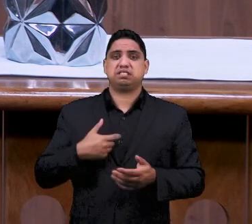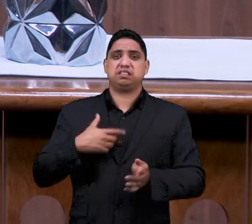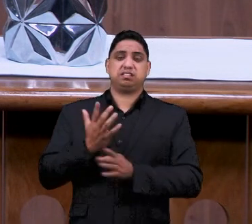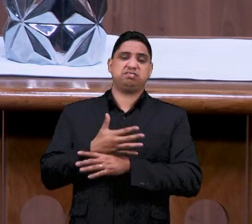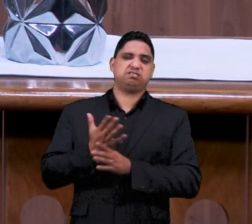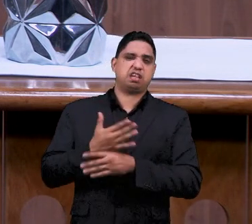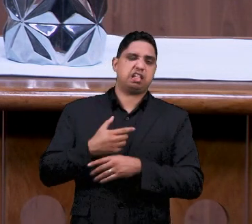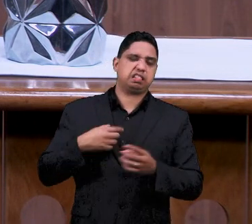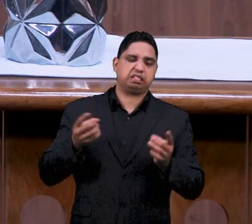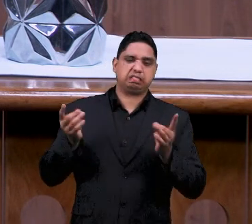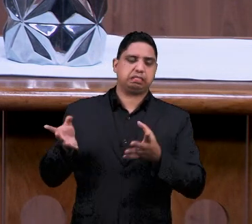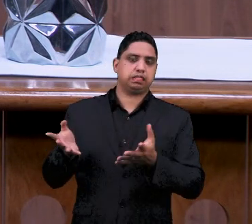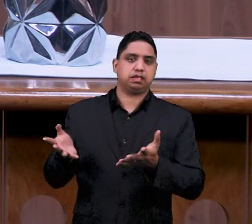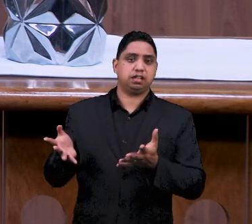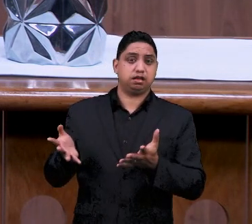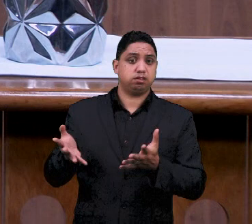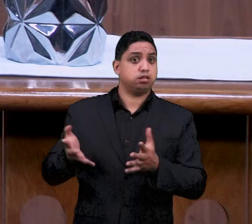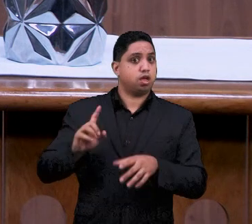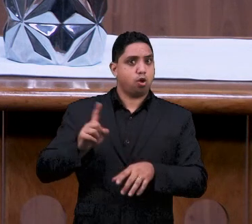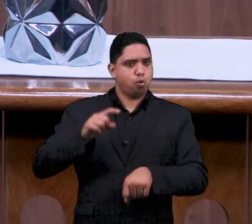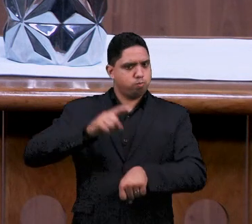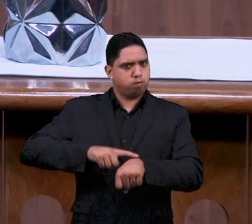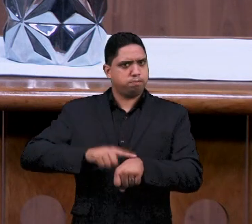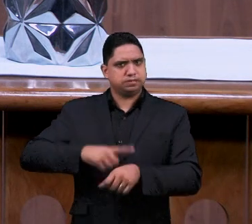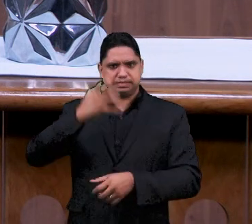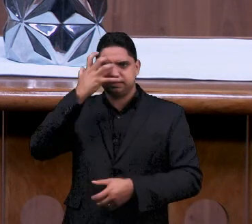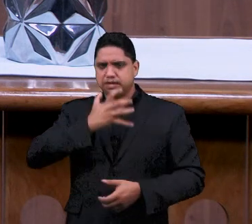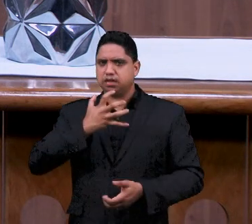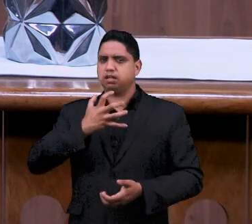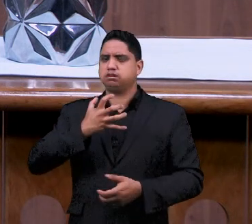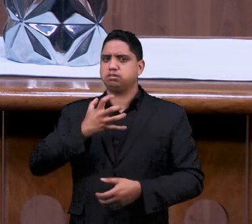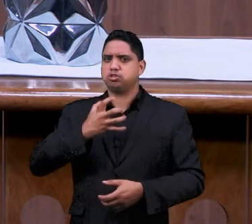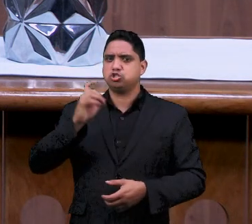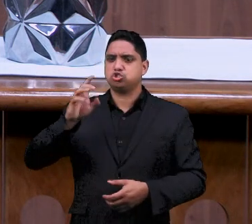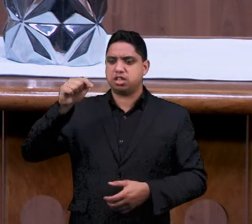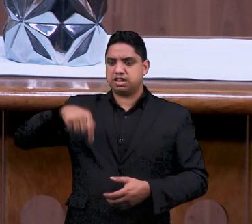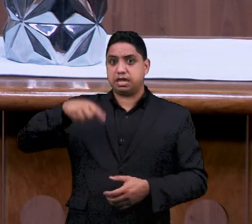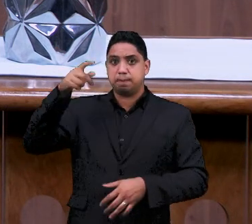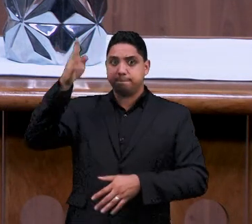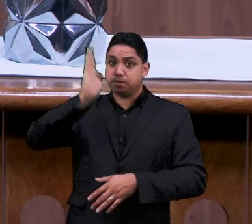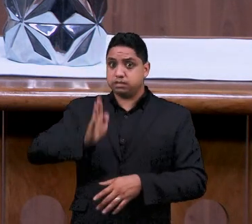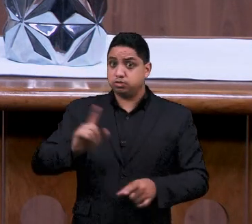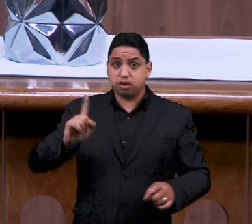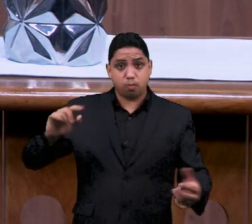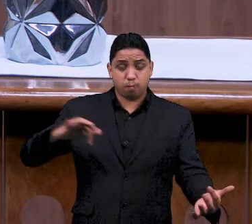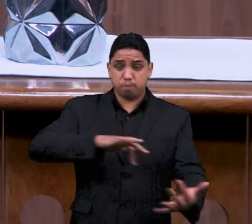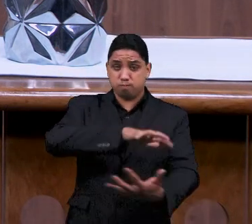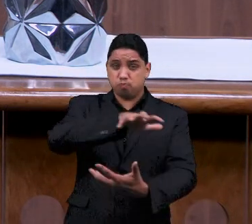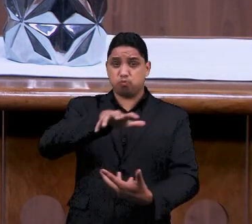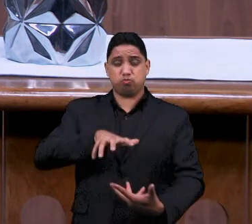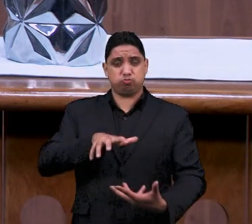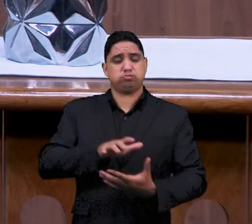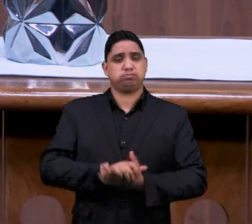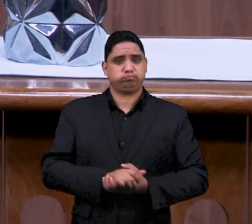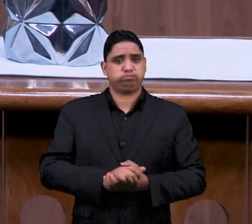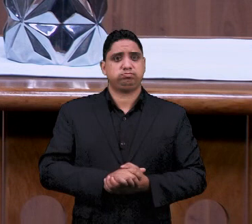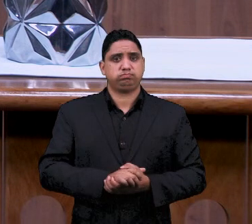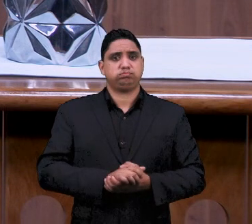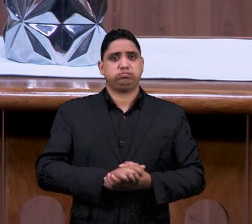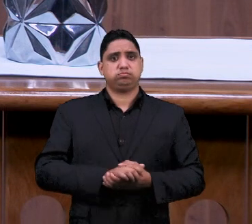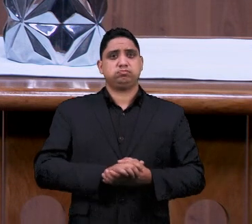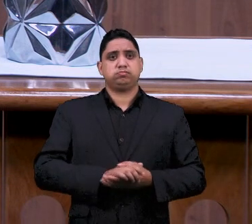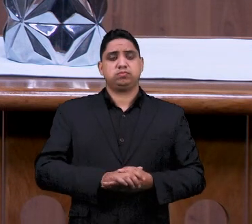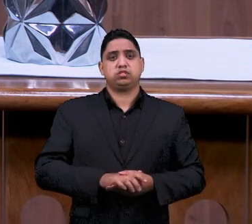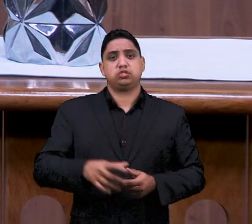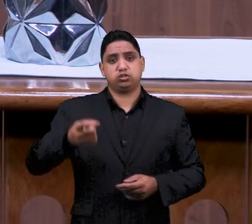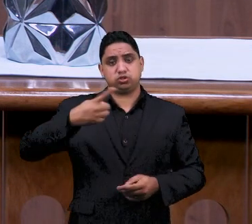une situation réelle qui se passe, pas seulement dans notre pays, mais dans toute la planète. Une situation qui, comme a été